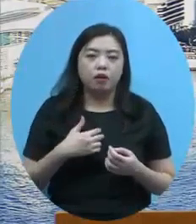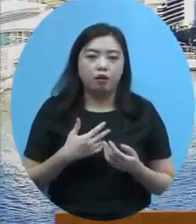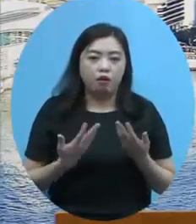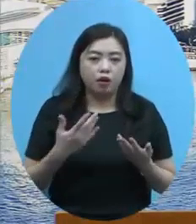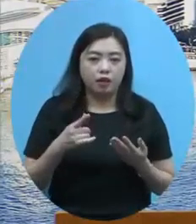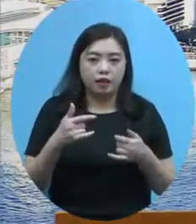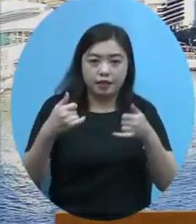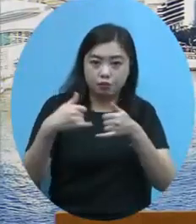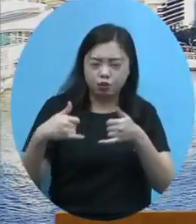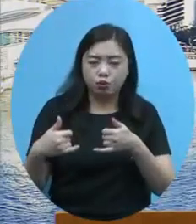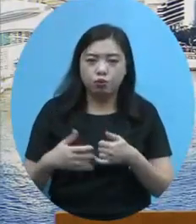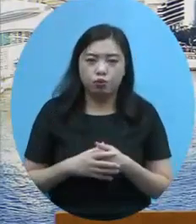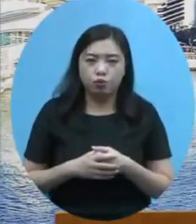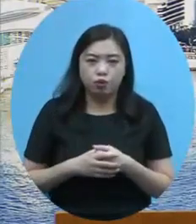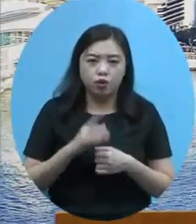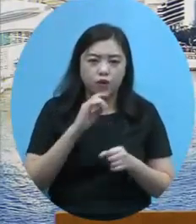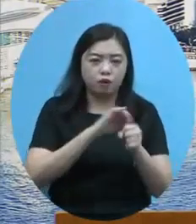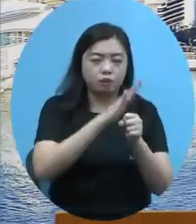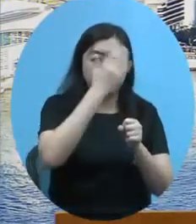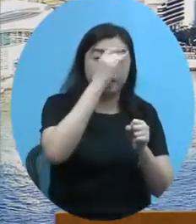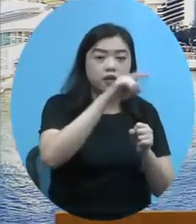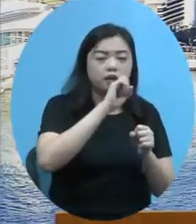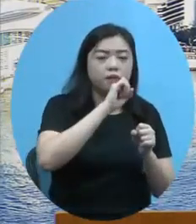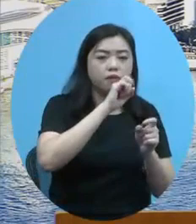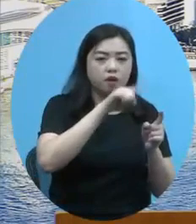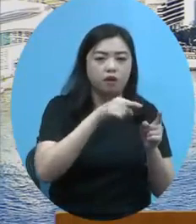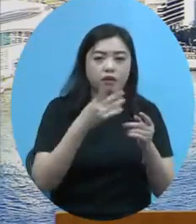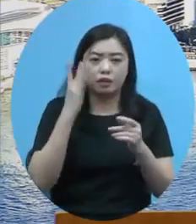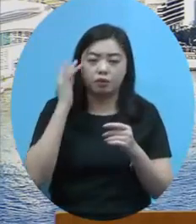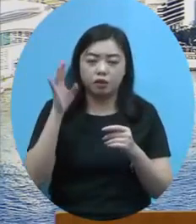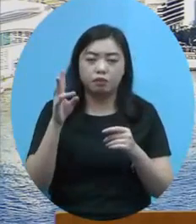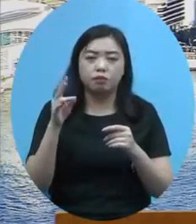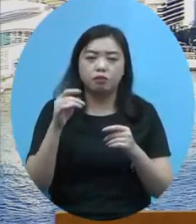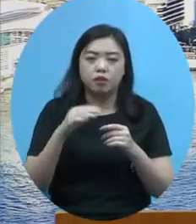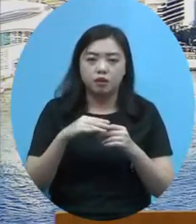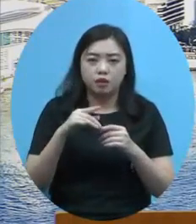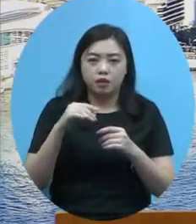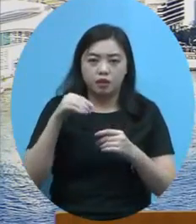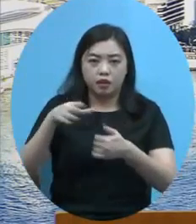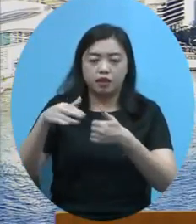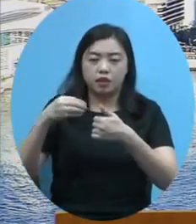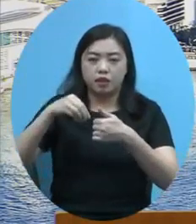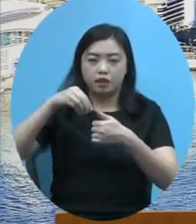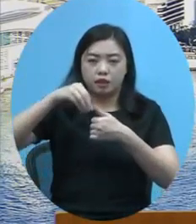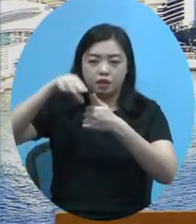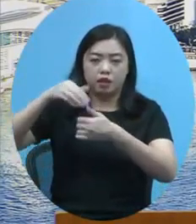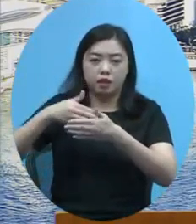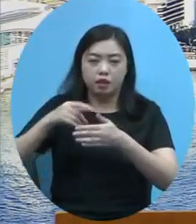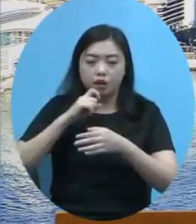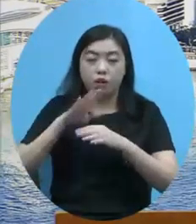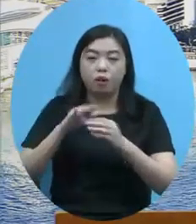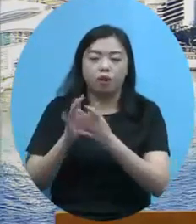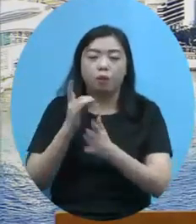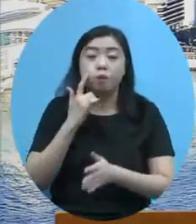透過接觸一啲即係確診嘅喺呢間酒店檢疫嘅人士咧，係即係感染得到